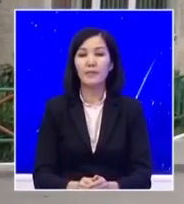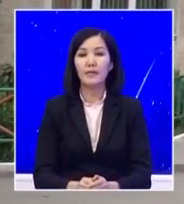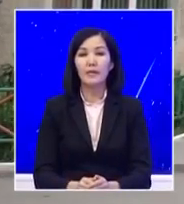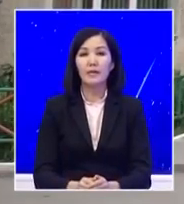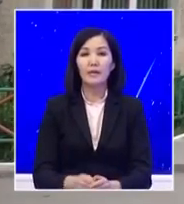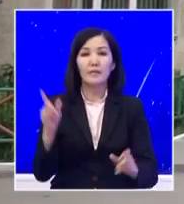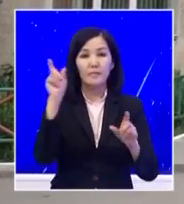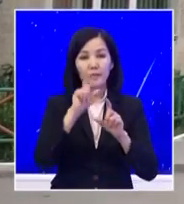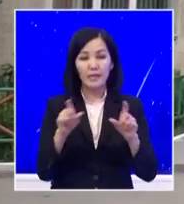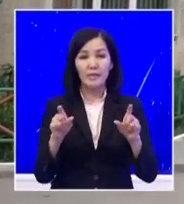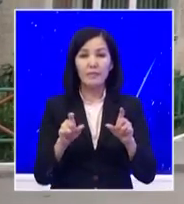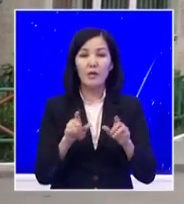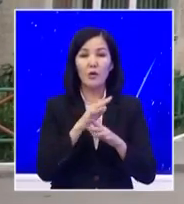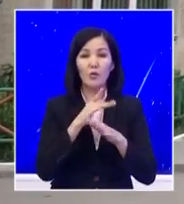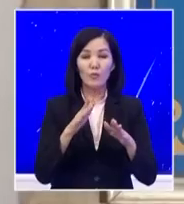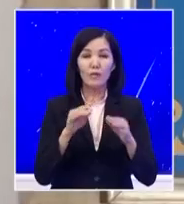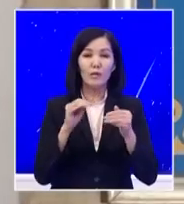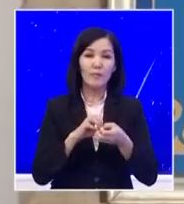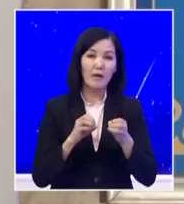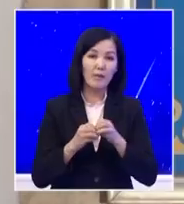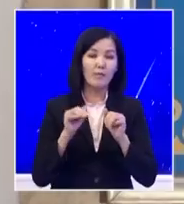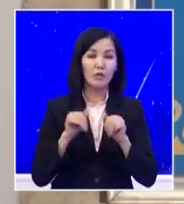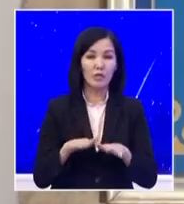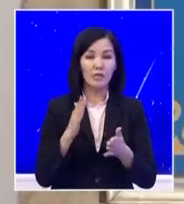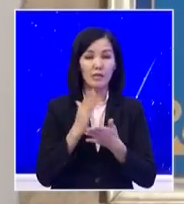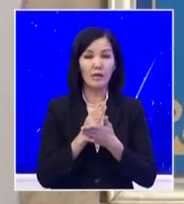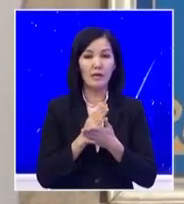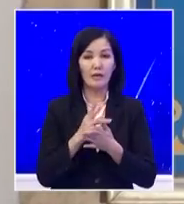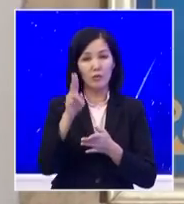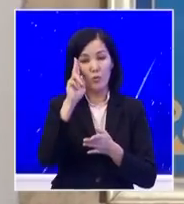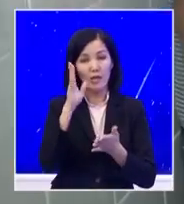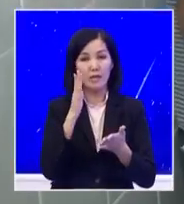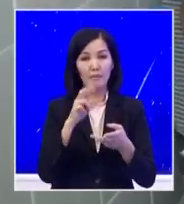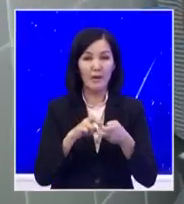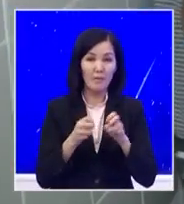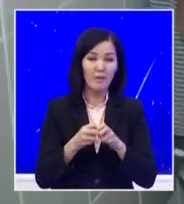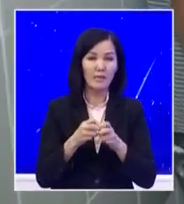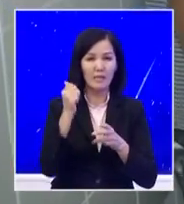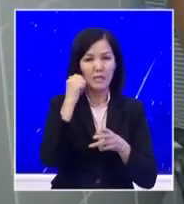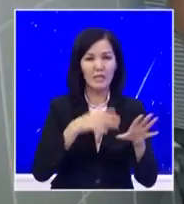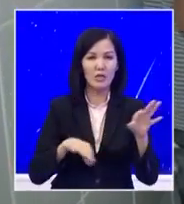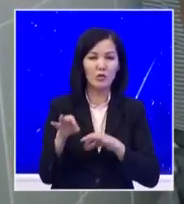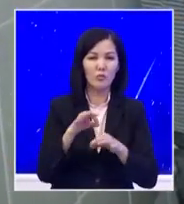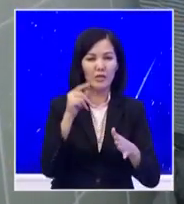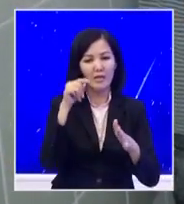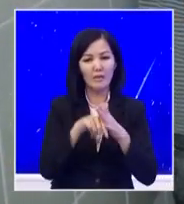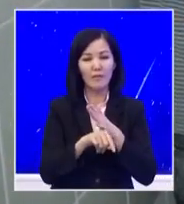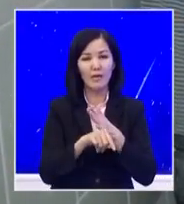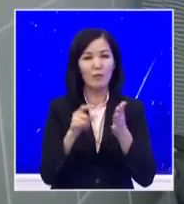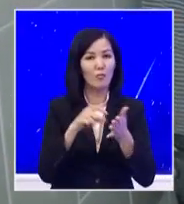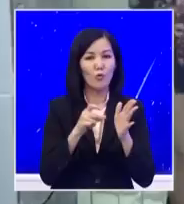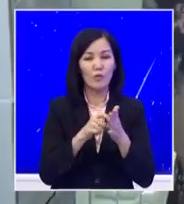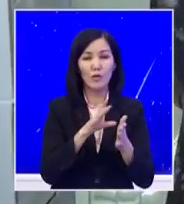кетерлігі, мектептердегі көптен бері шешілмей келген бір түйткіл әжетхана мәселесі еді. Ескі жобада ғимарат іштеріне ондай